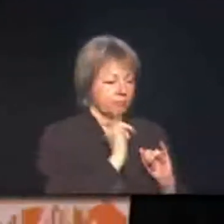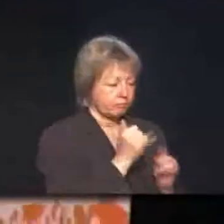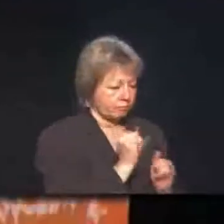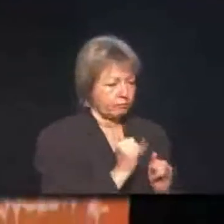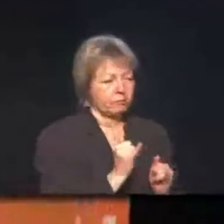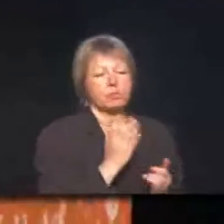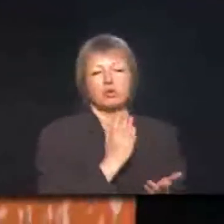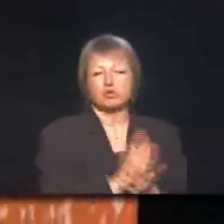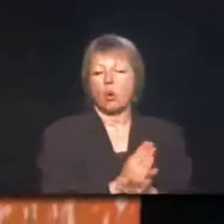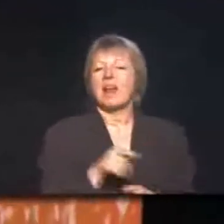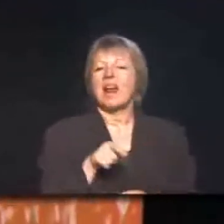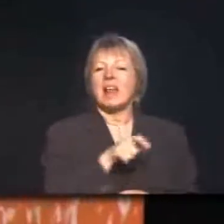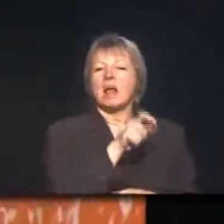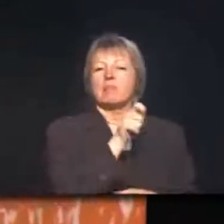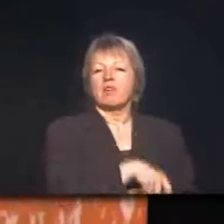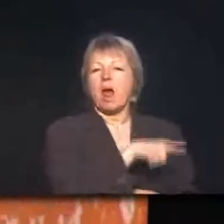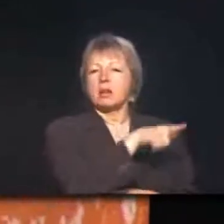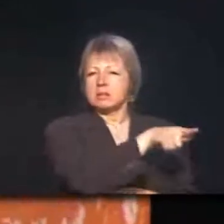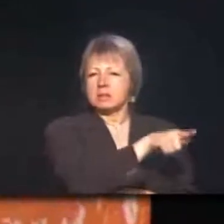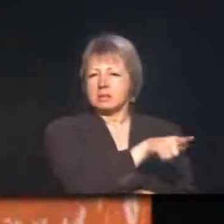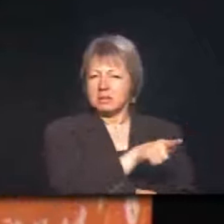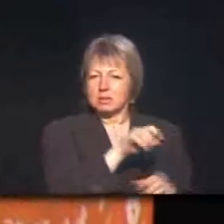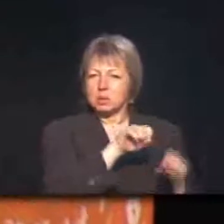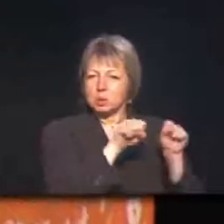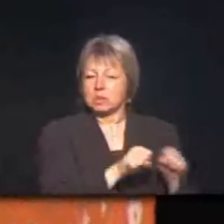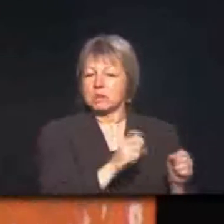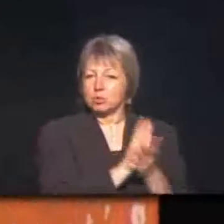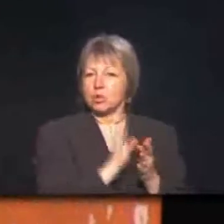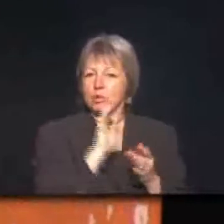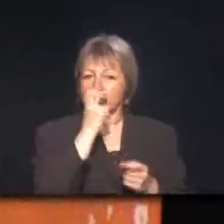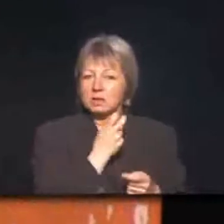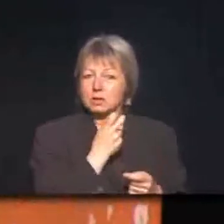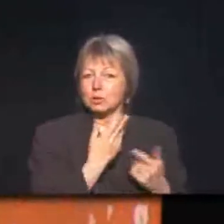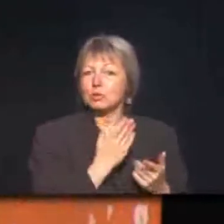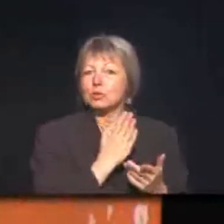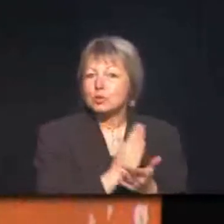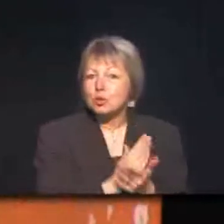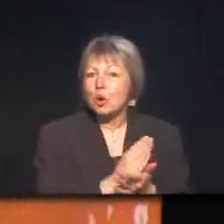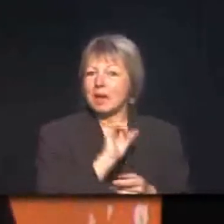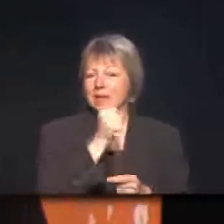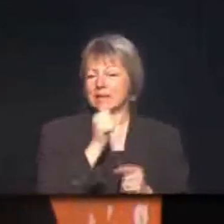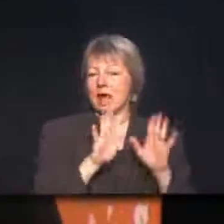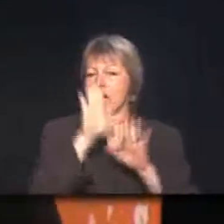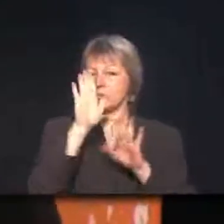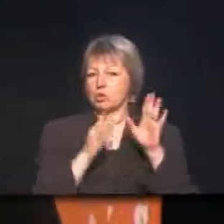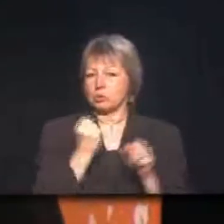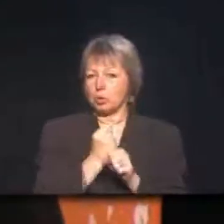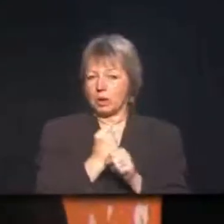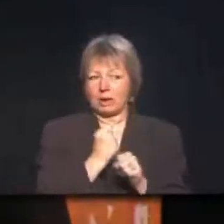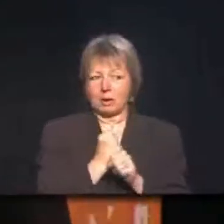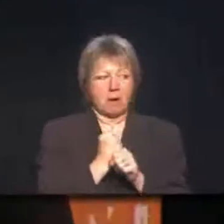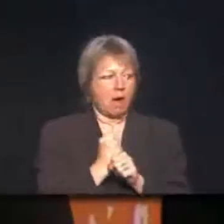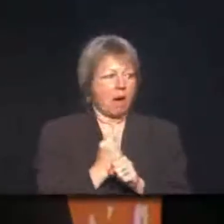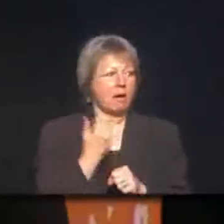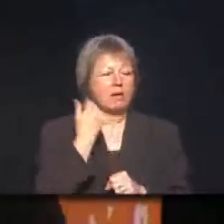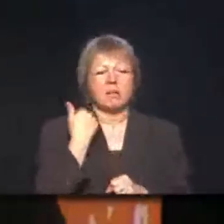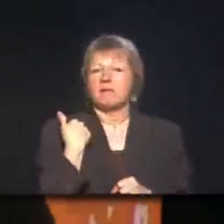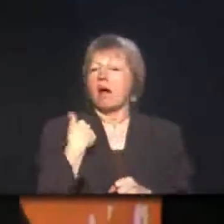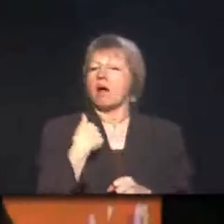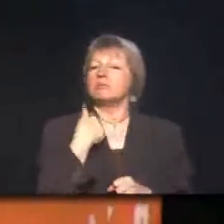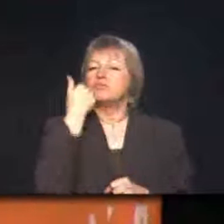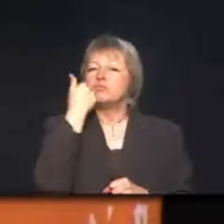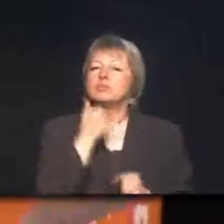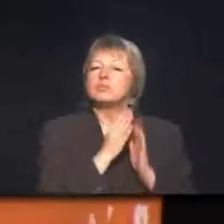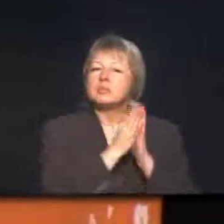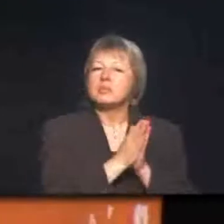in Rheinland-Pfalz wir haben erst die Erfahrung gemacht wir haben eine erste Abstimmung dadurch geführt ich hatte gebeten bei meinem Vortrag das auf dem